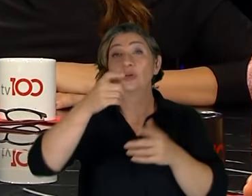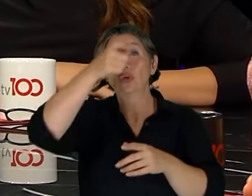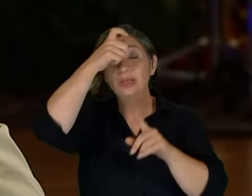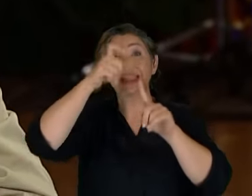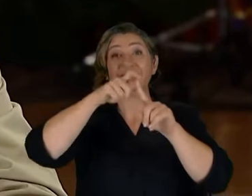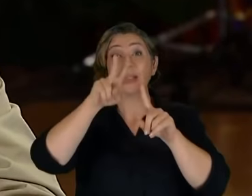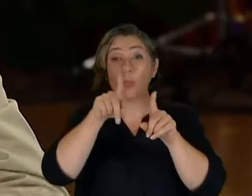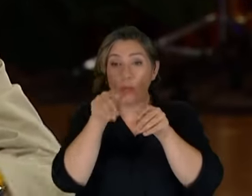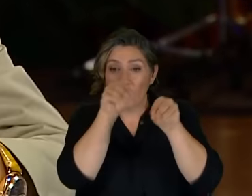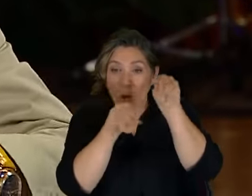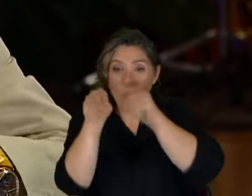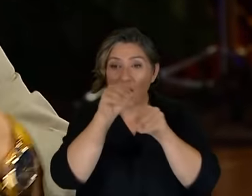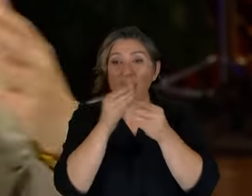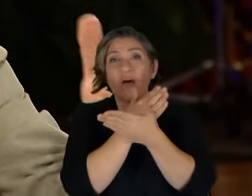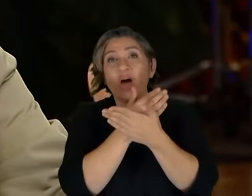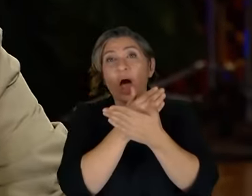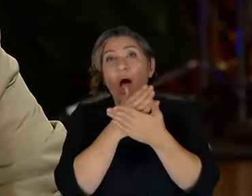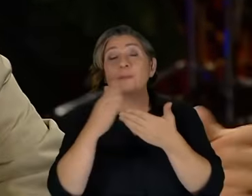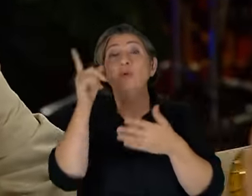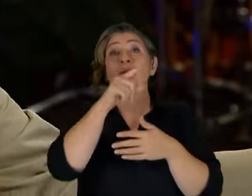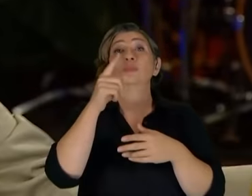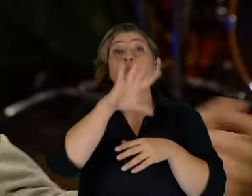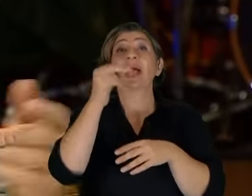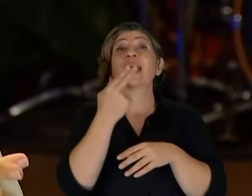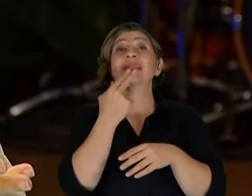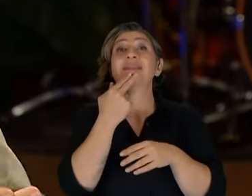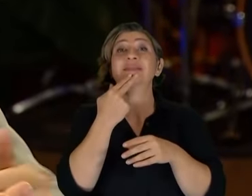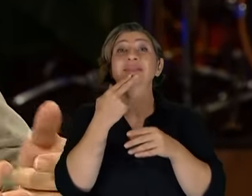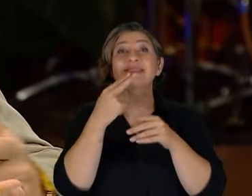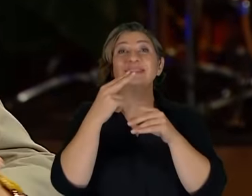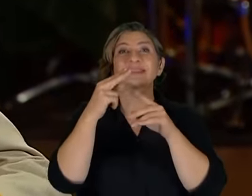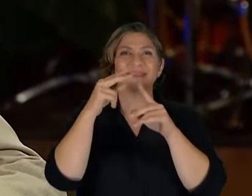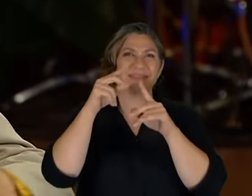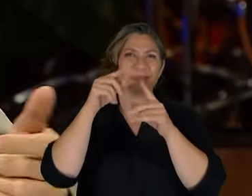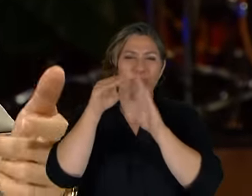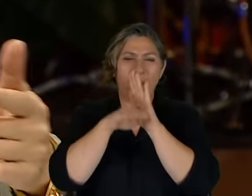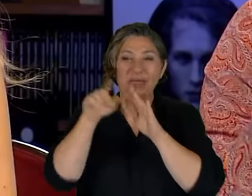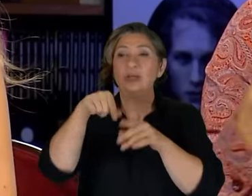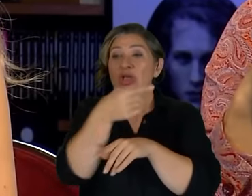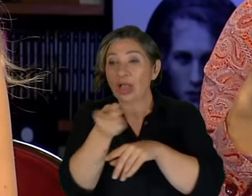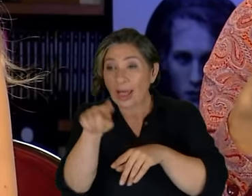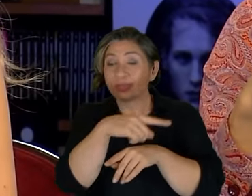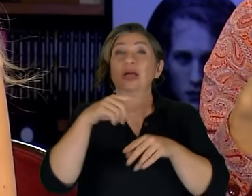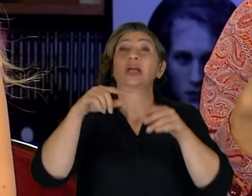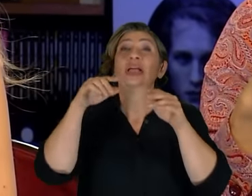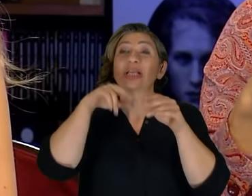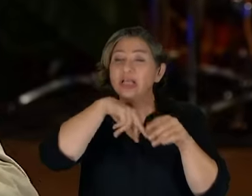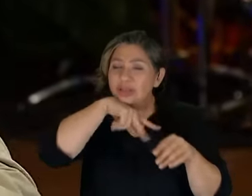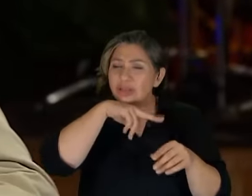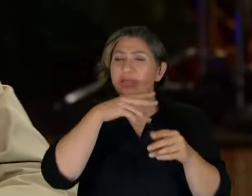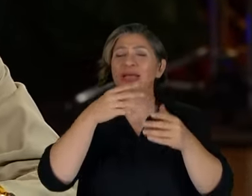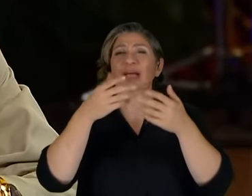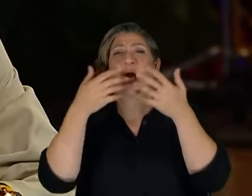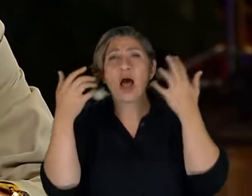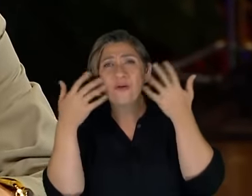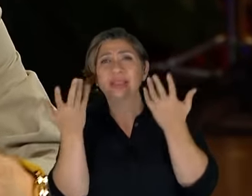bu formülle yönetildi. Onun için bütün kadın programlarında güvercin mi istersin, yılan mı istersin, keçi mi istersin, ne kadar hayvanat